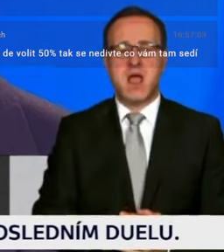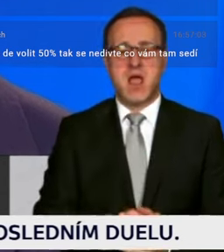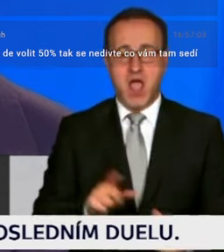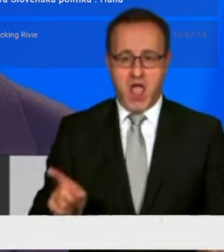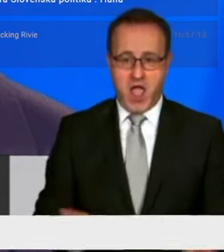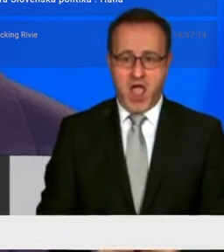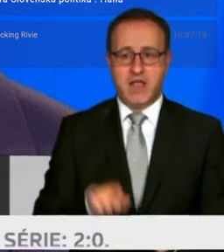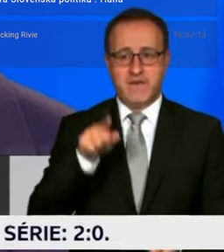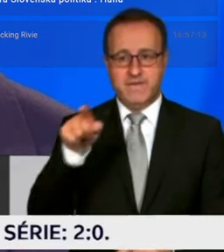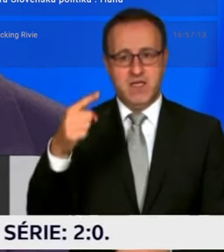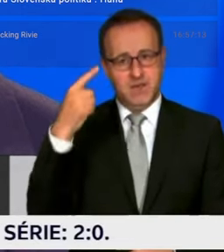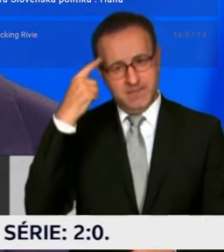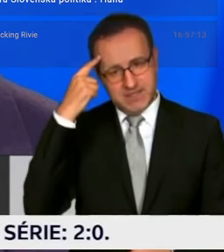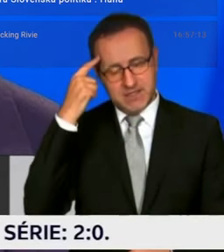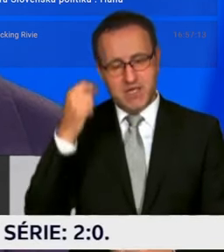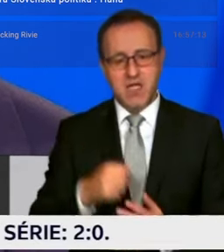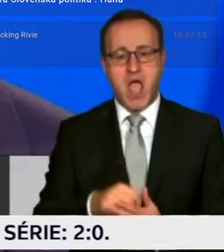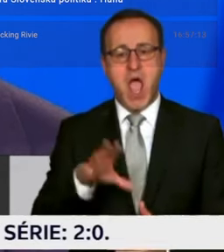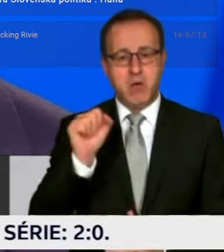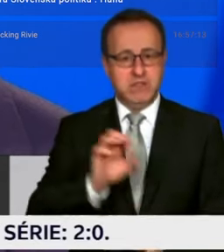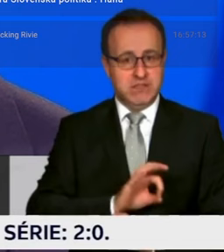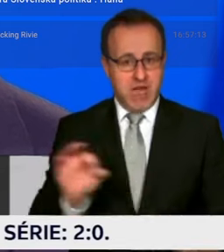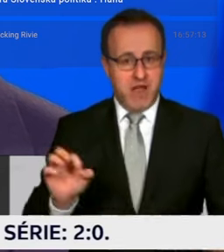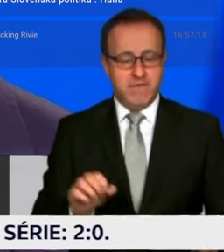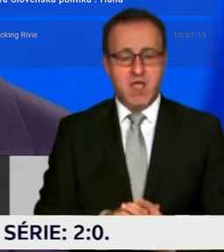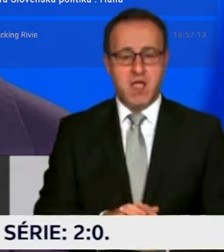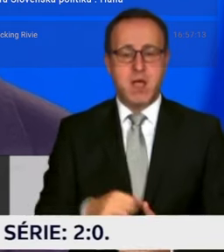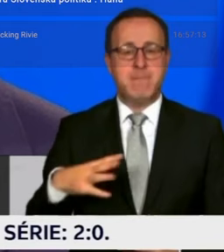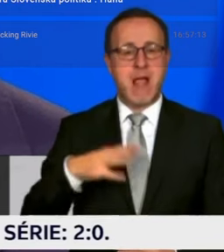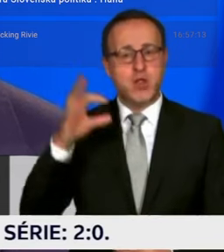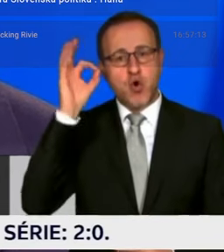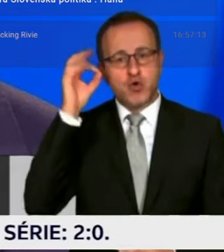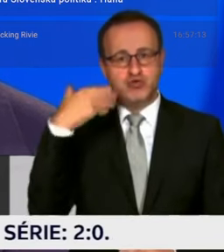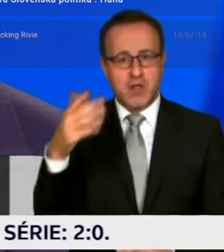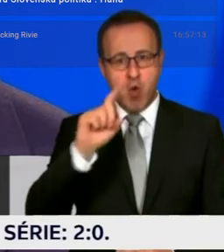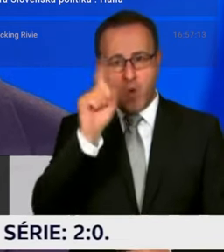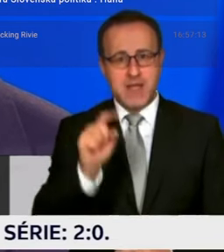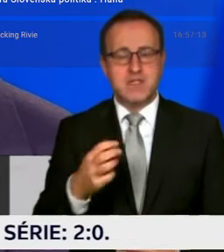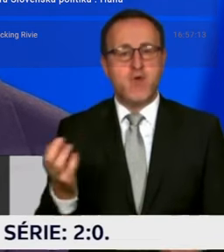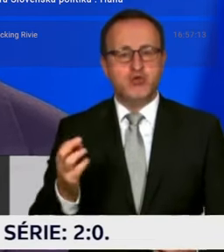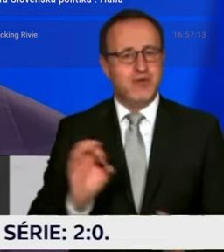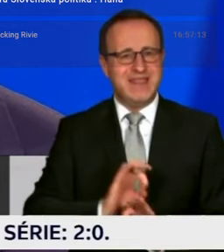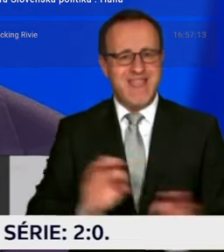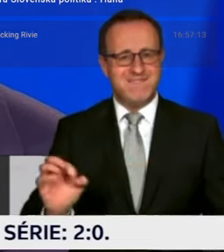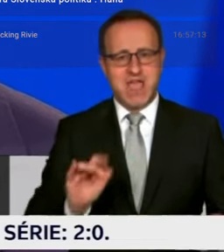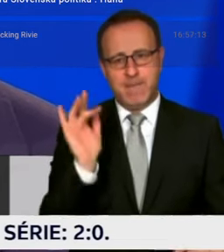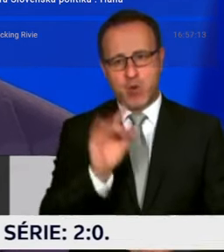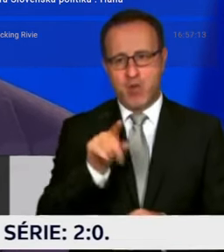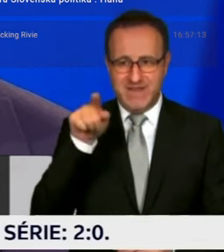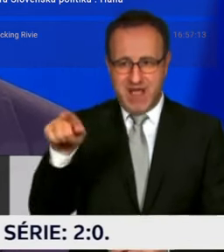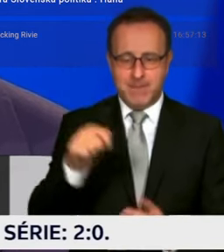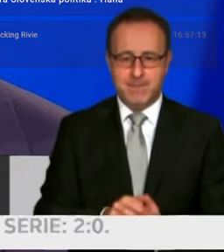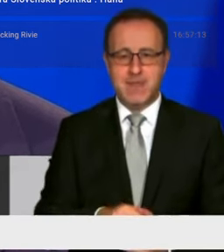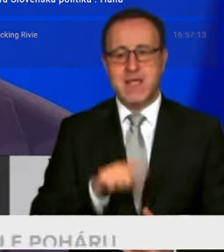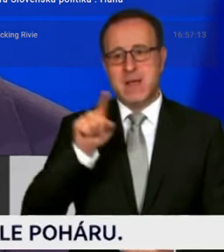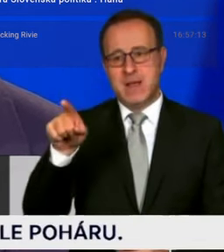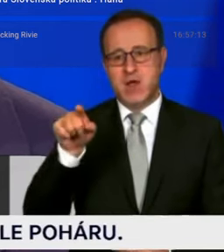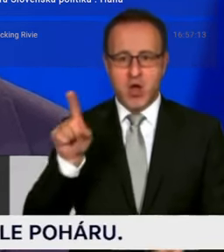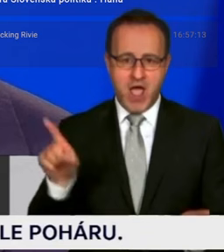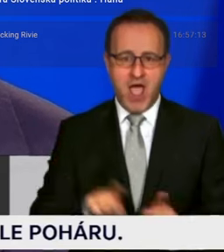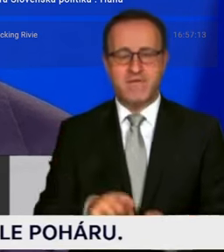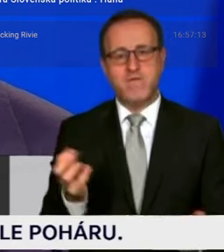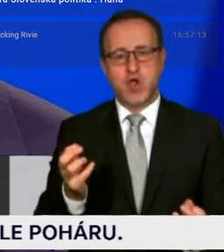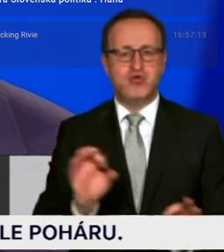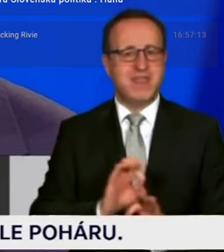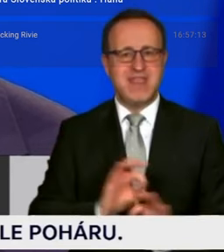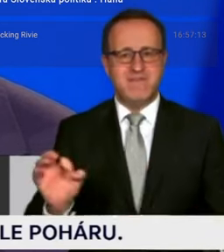aj vy považujete tak aby to bolo korektné viete pán Korčok dostal otázku či považuje niečo za nefér Aj voči vám pre vás rovnaká otázka či považujete